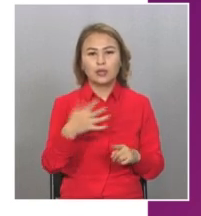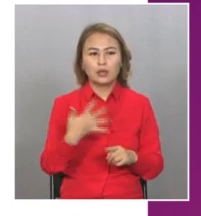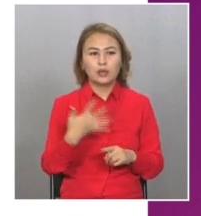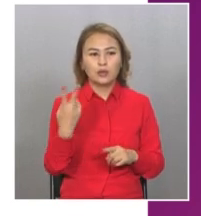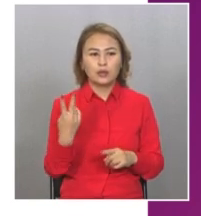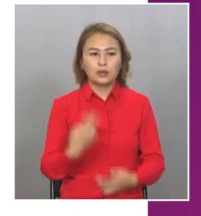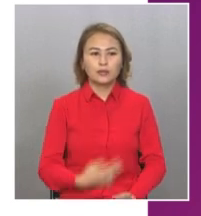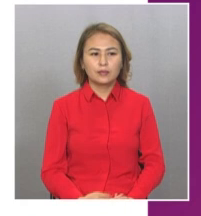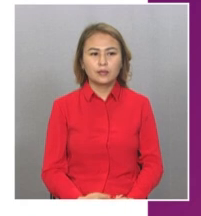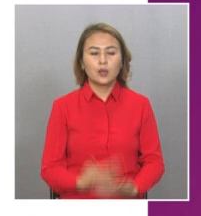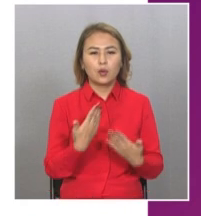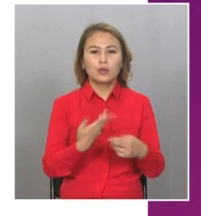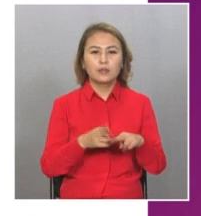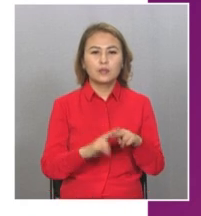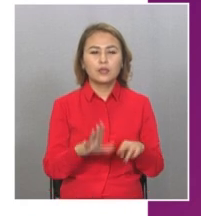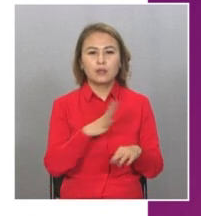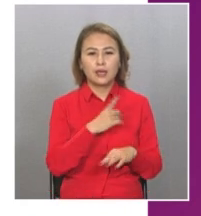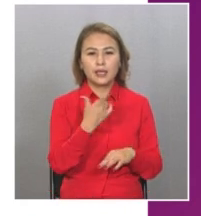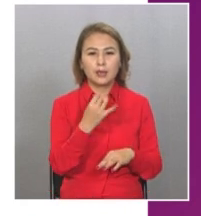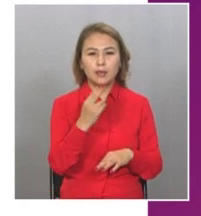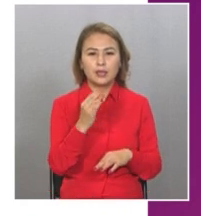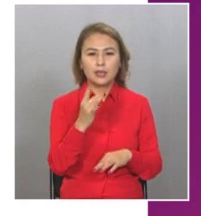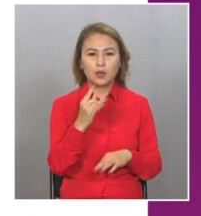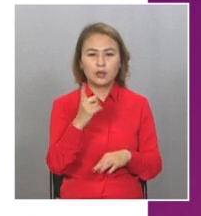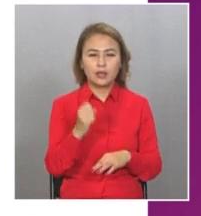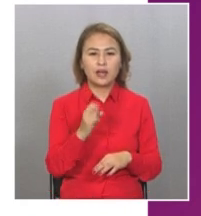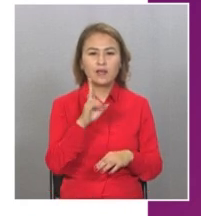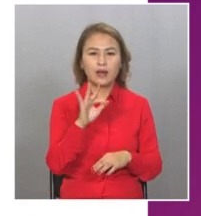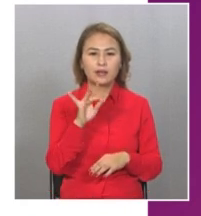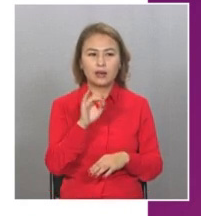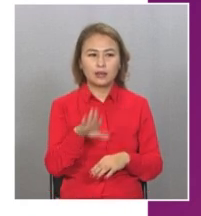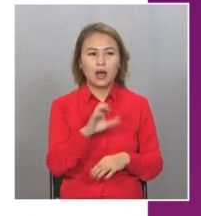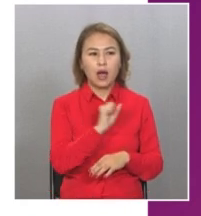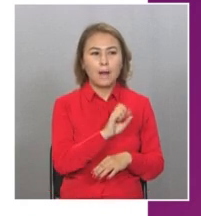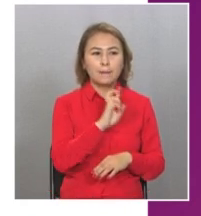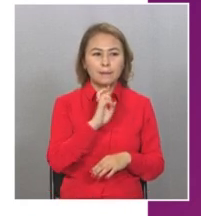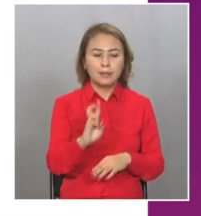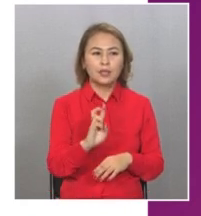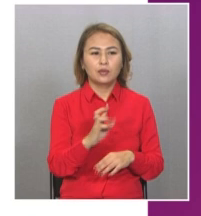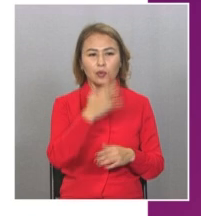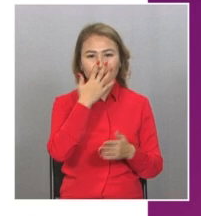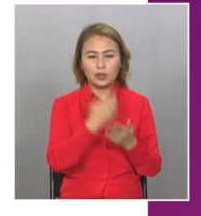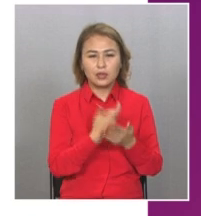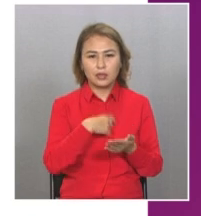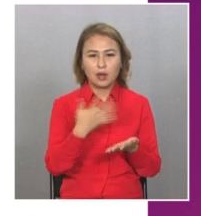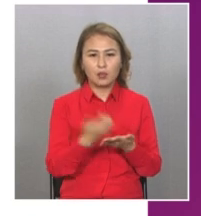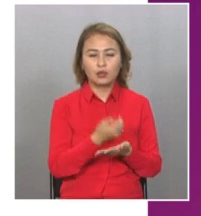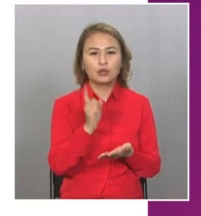52-ге тең. Бұл бізде гипотенузаның квадраты. Ал АБ, яғни гипотенузаның өзін табу үшін